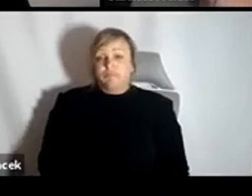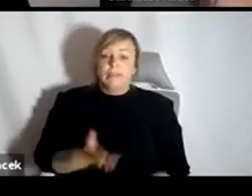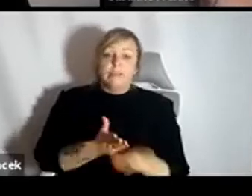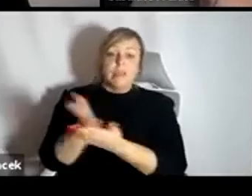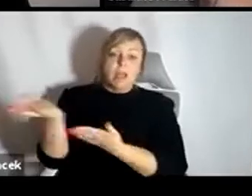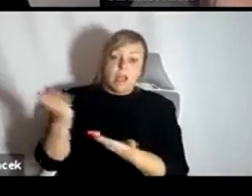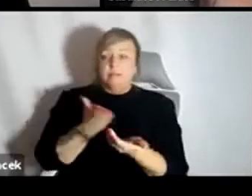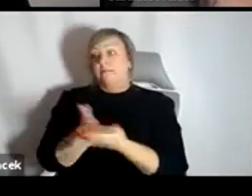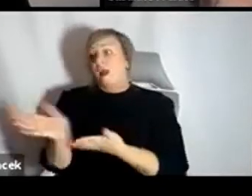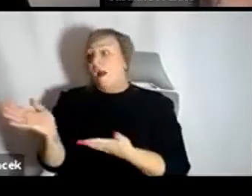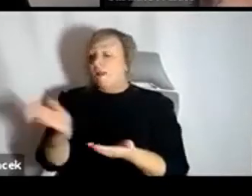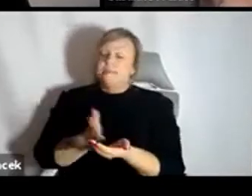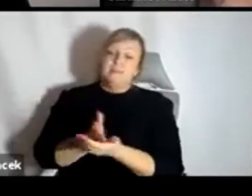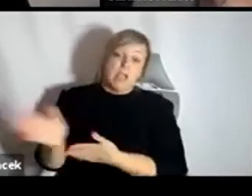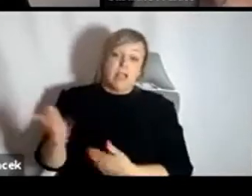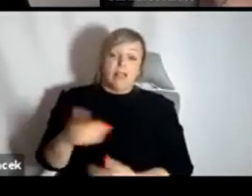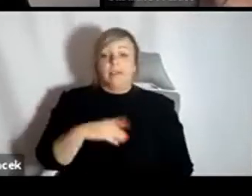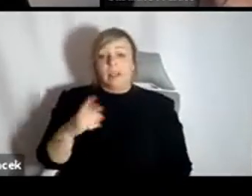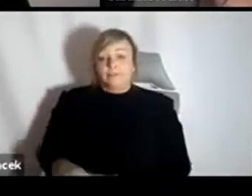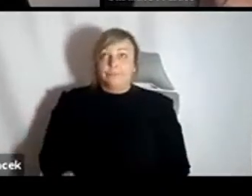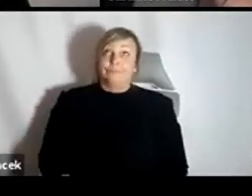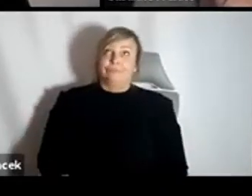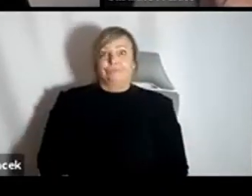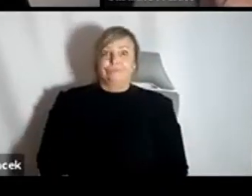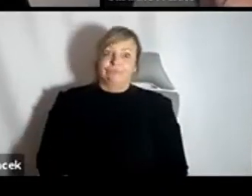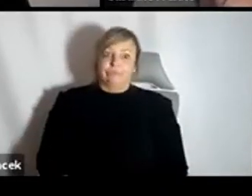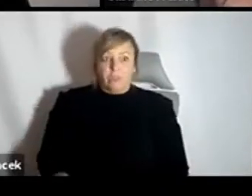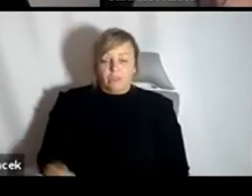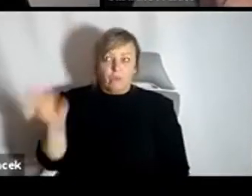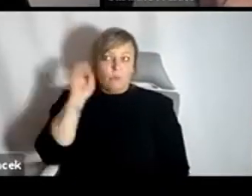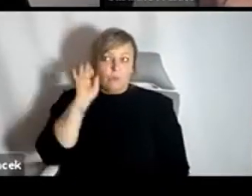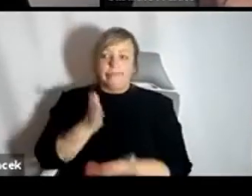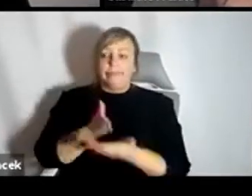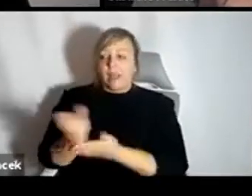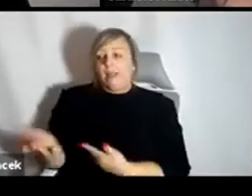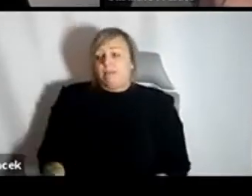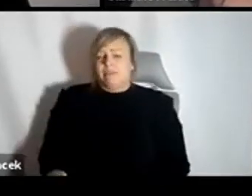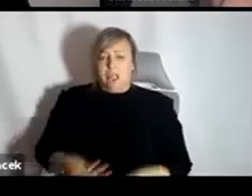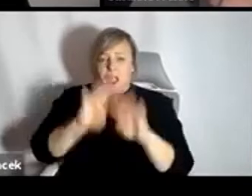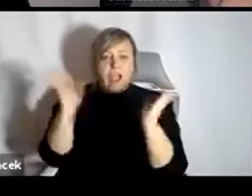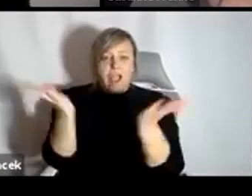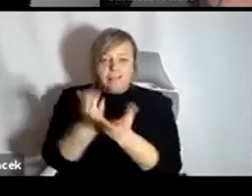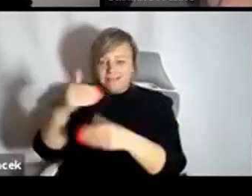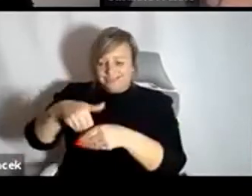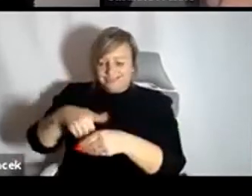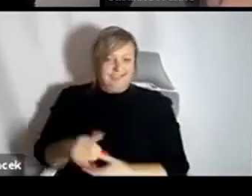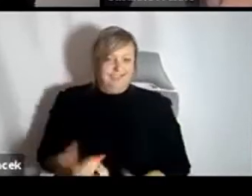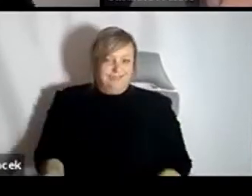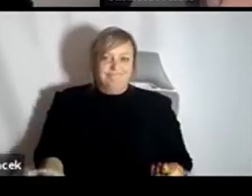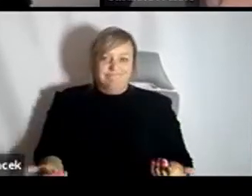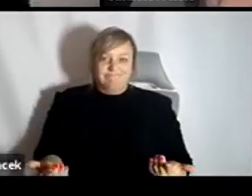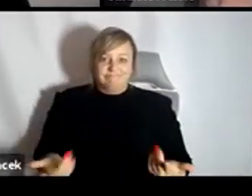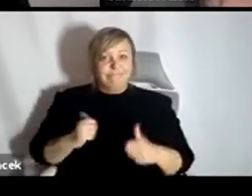Leute rümpfen eher so die Nase, wenn sie ihn hören, weil man da alles reinstecken kann und weil er auch leider von